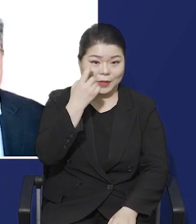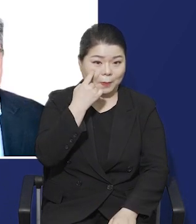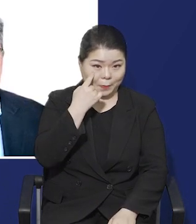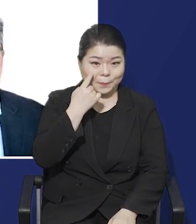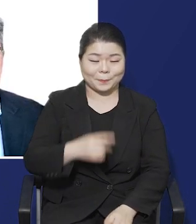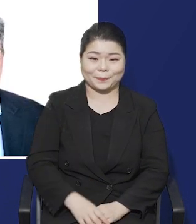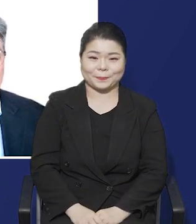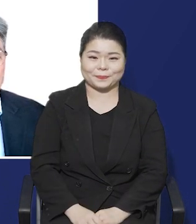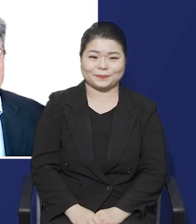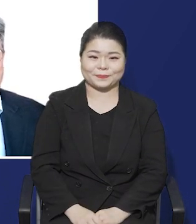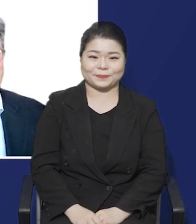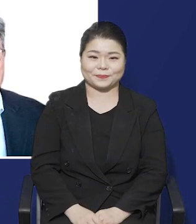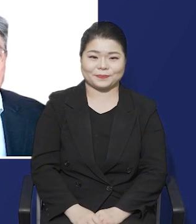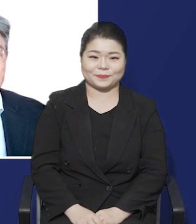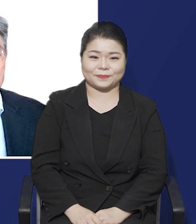살펴보겠습니다.